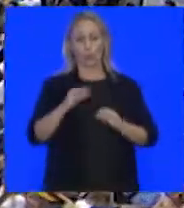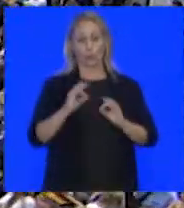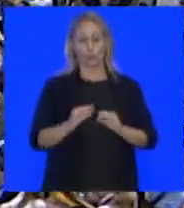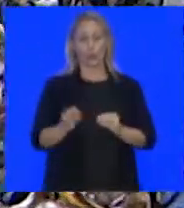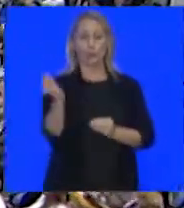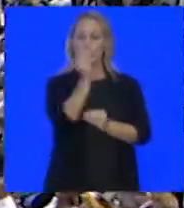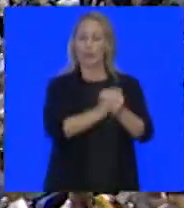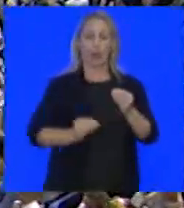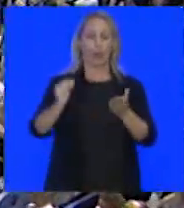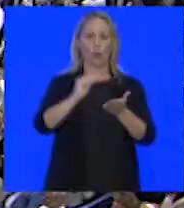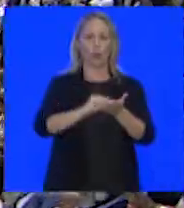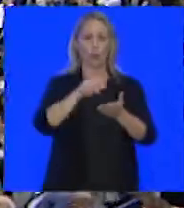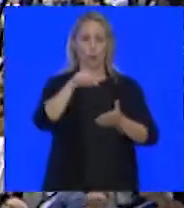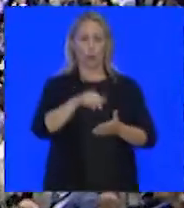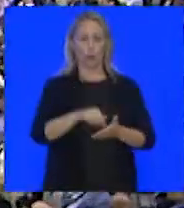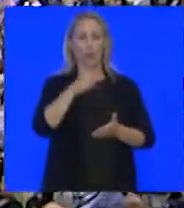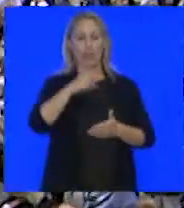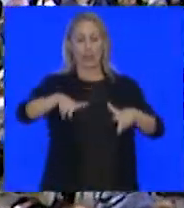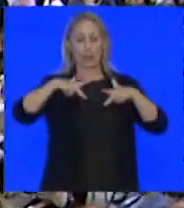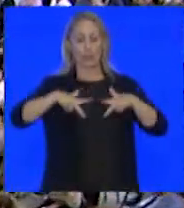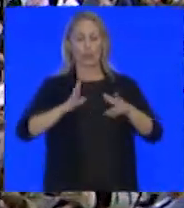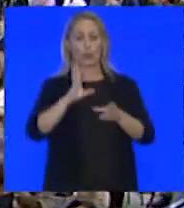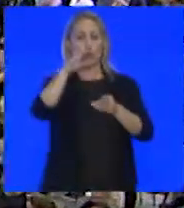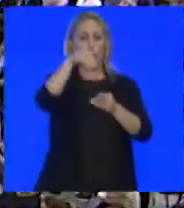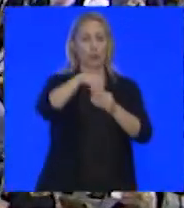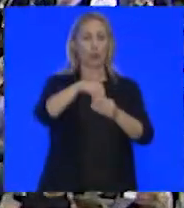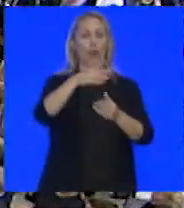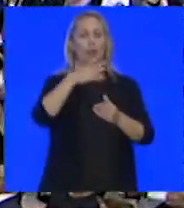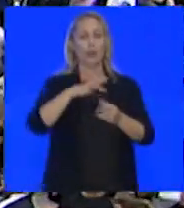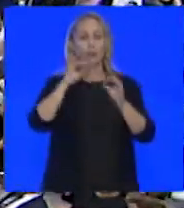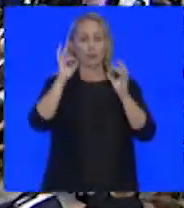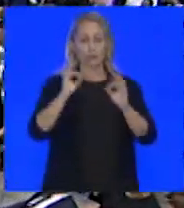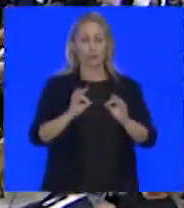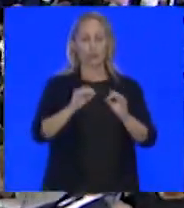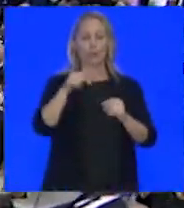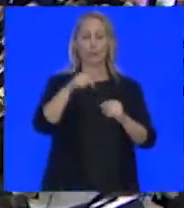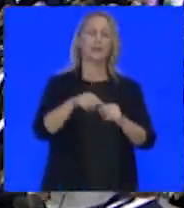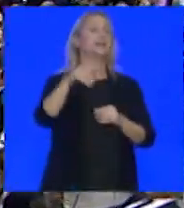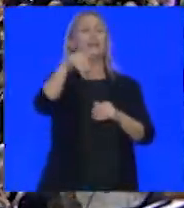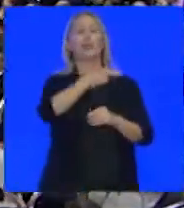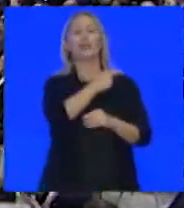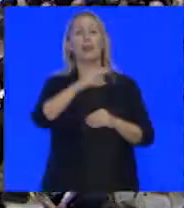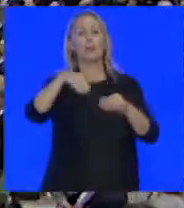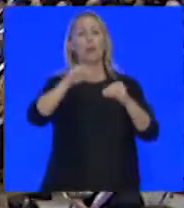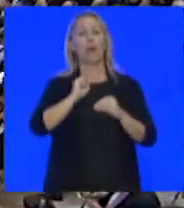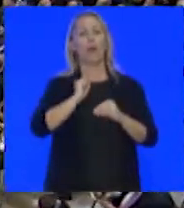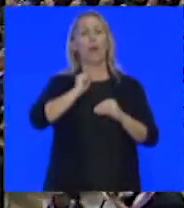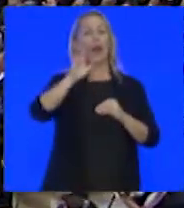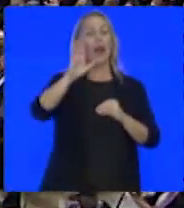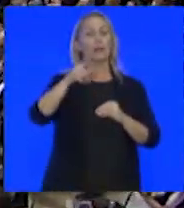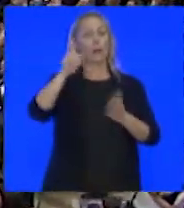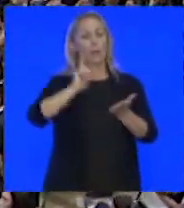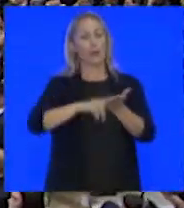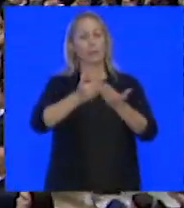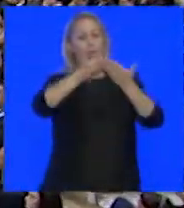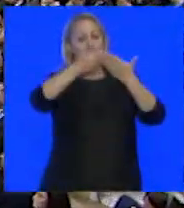ενισχύουμε, περνούν στο Υπουργείο Εξωτερικών, γραμματείες με αντικείμενο τις εξαγωγές, την εξωστρέφεια,